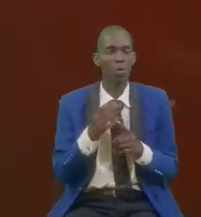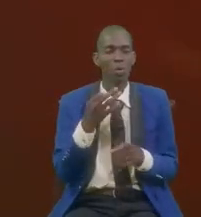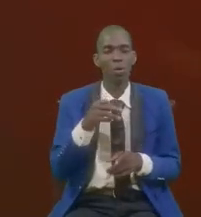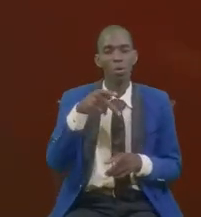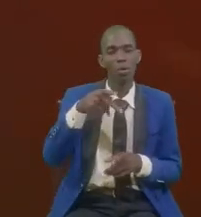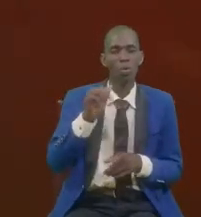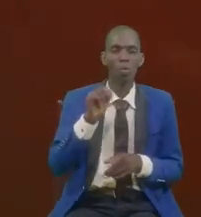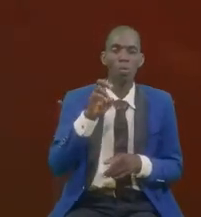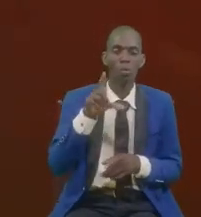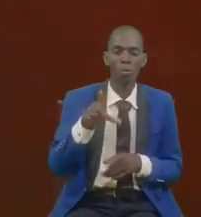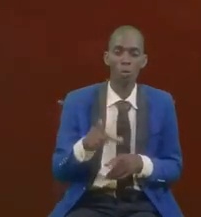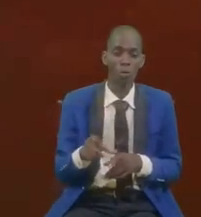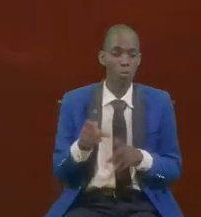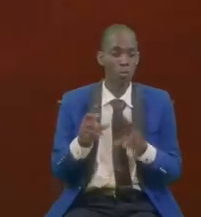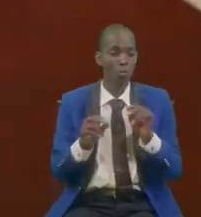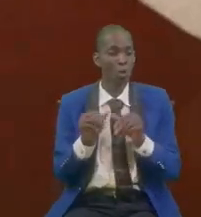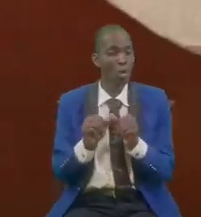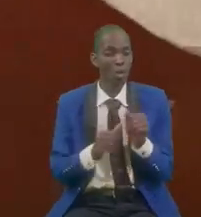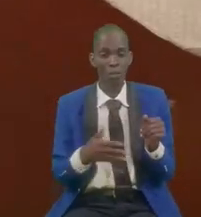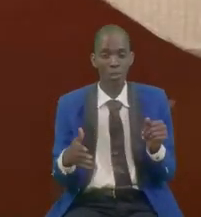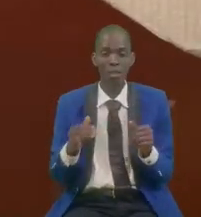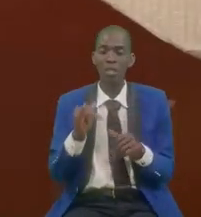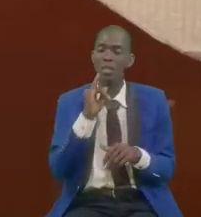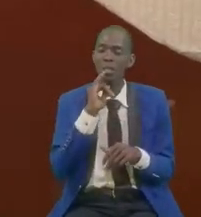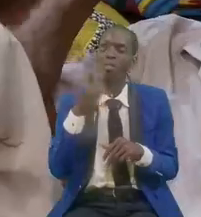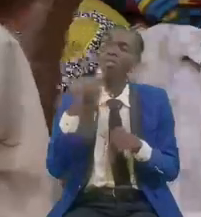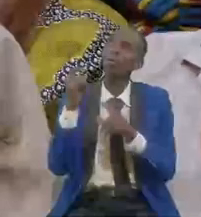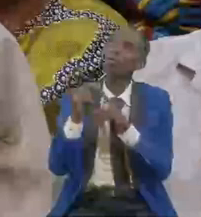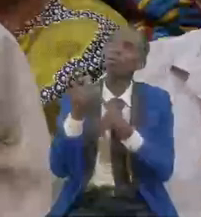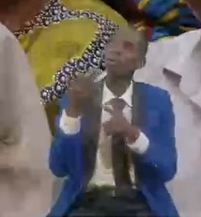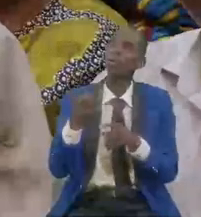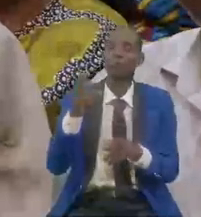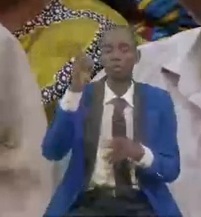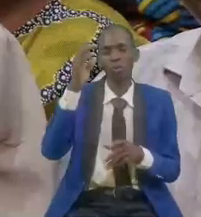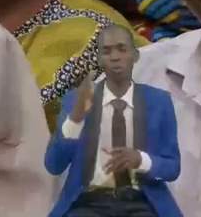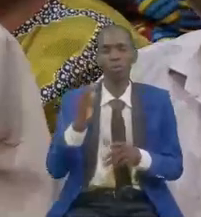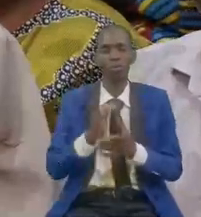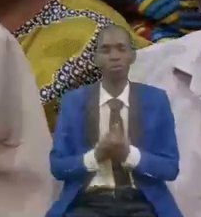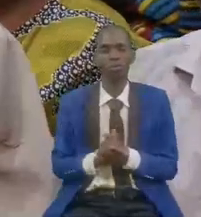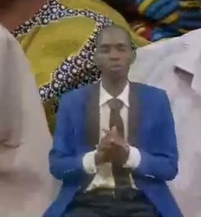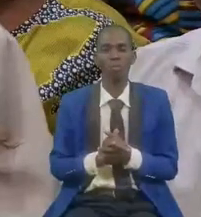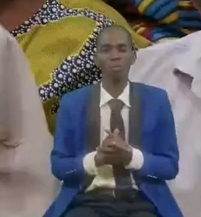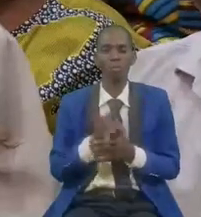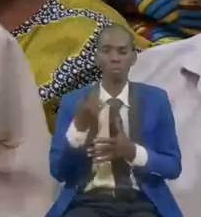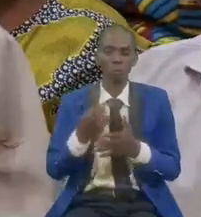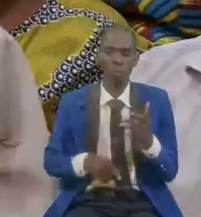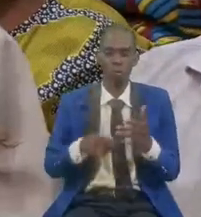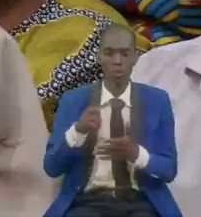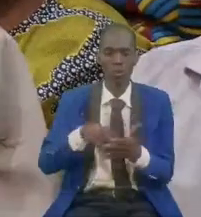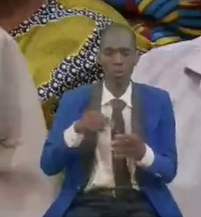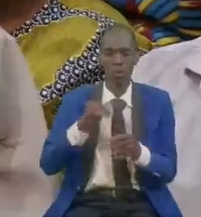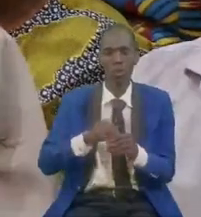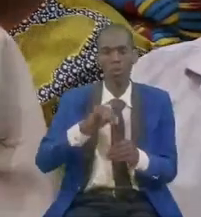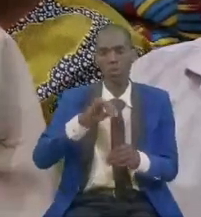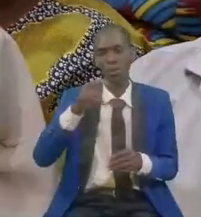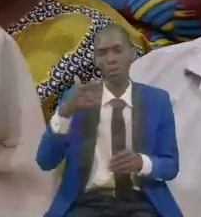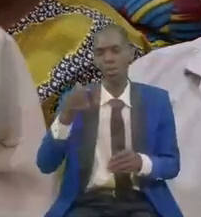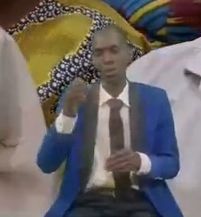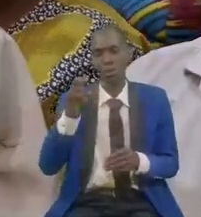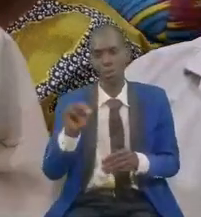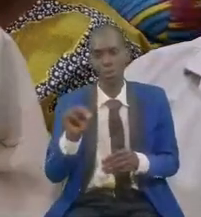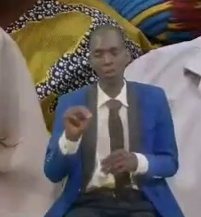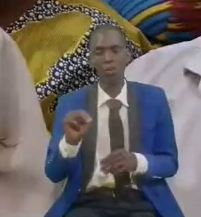est dans la parole de Dieu. Tout est dans la parole de Dieu. ce que nous lisons en Genèse, c'est la